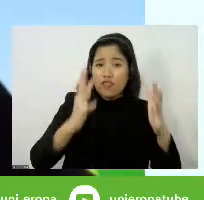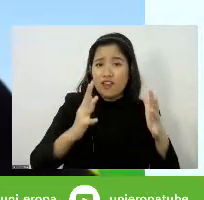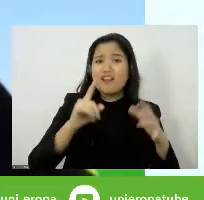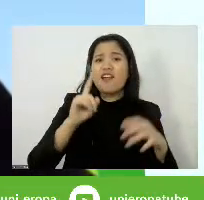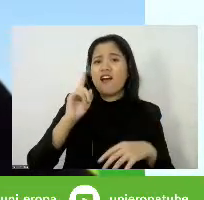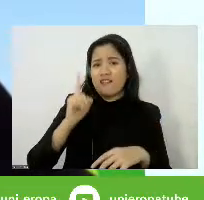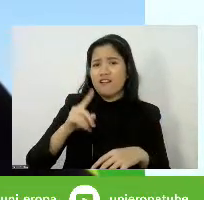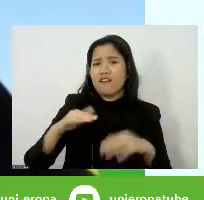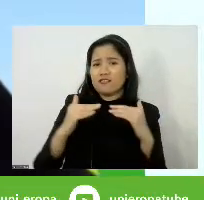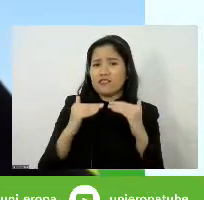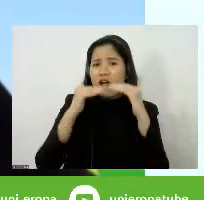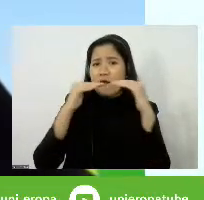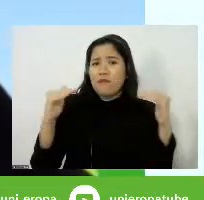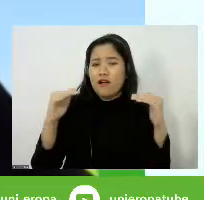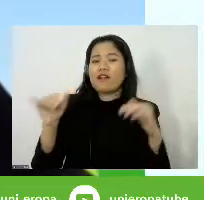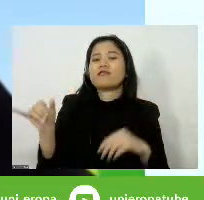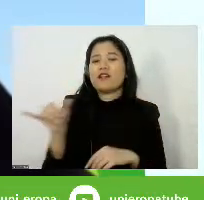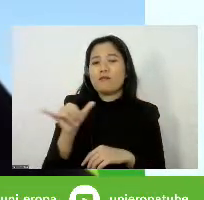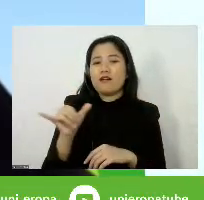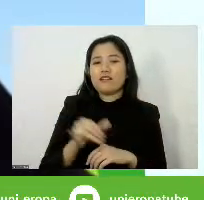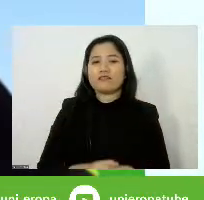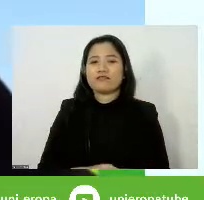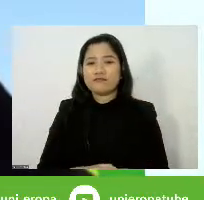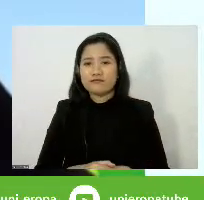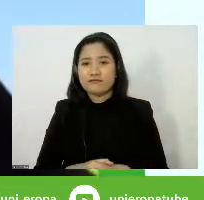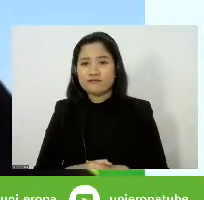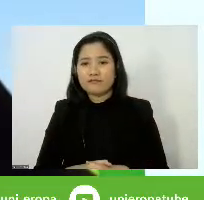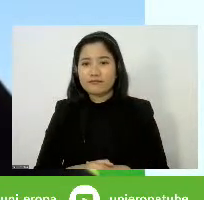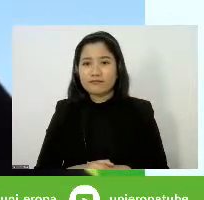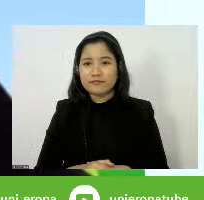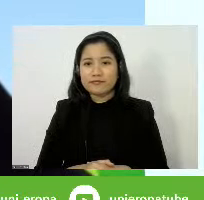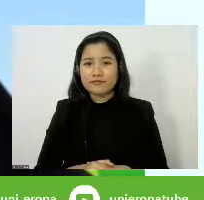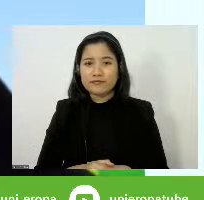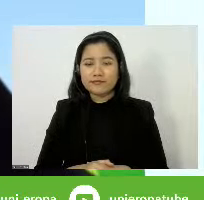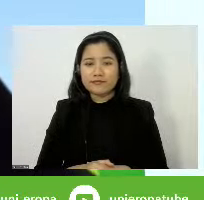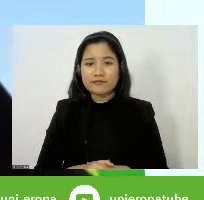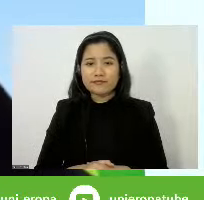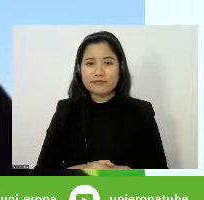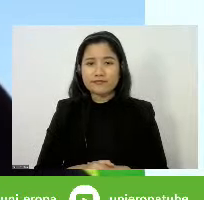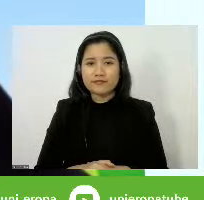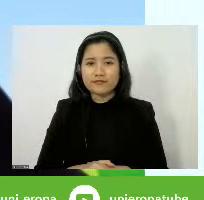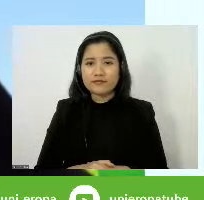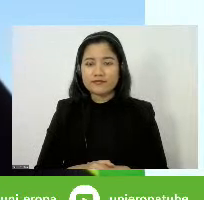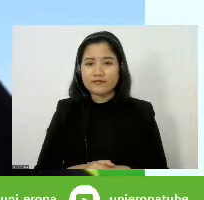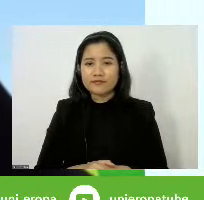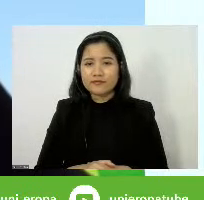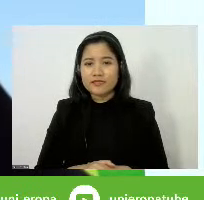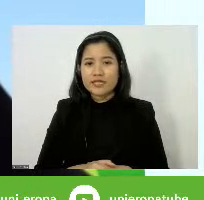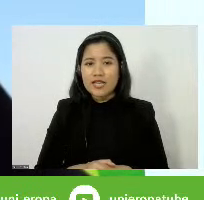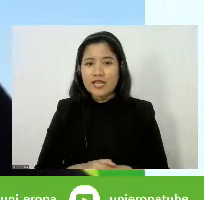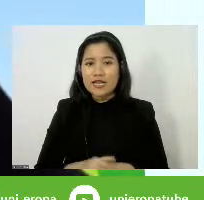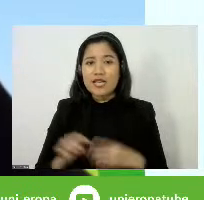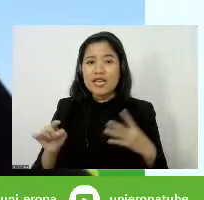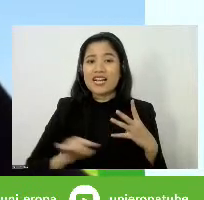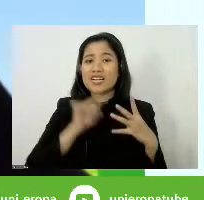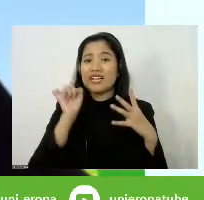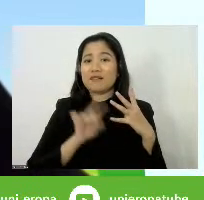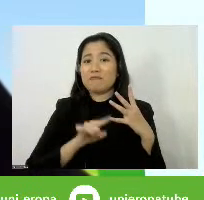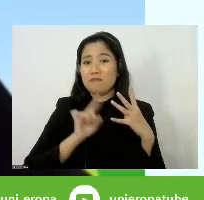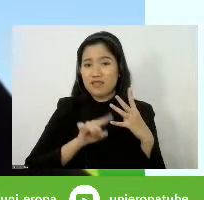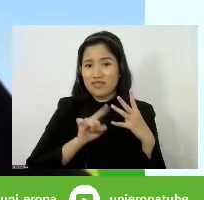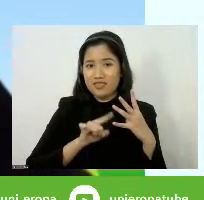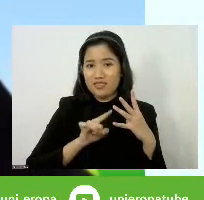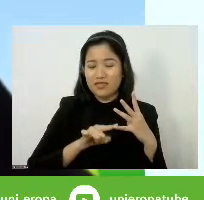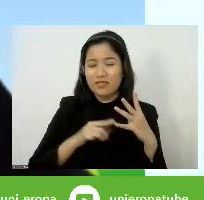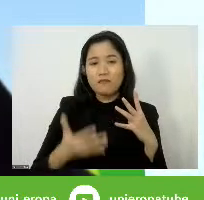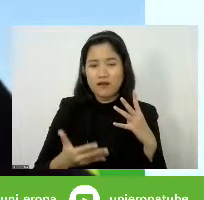rock nih Instagram Story beragam pasti isinya berikutnya yang nomor 4 nih Pernahkah kamu melakukan hal-hal berikut